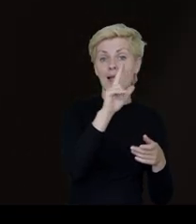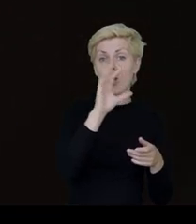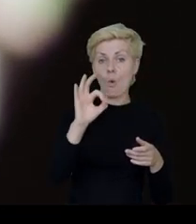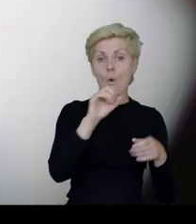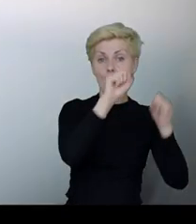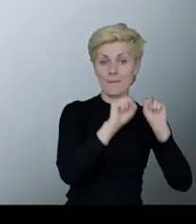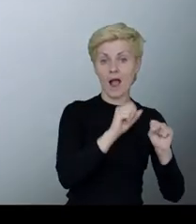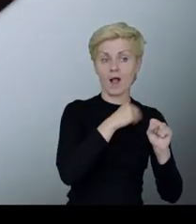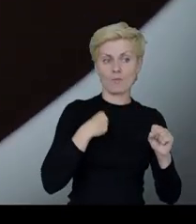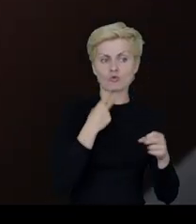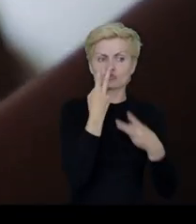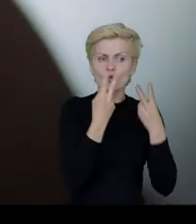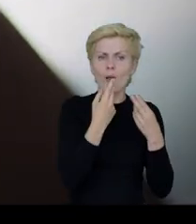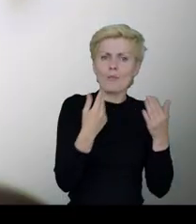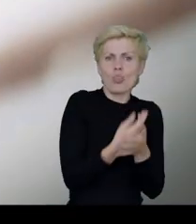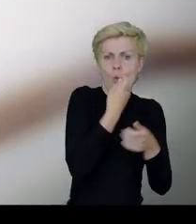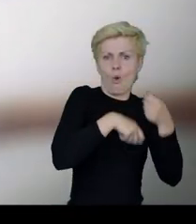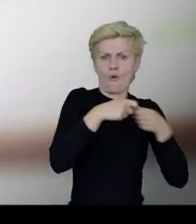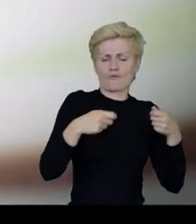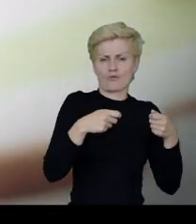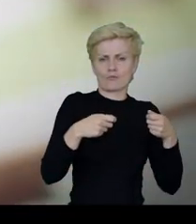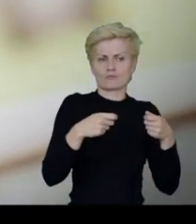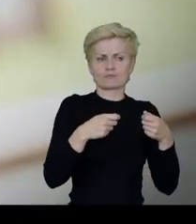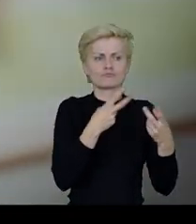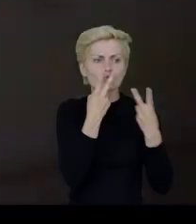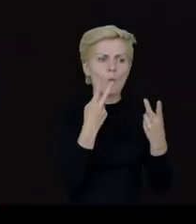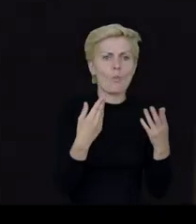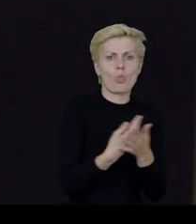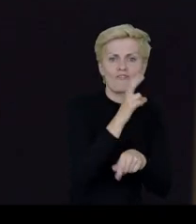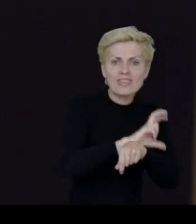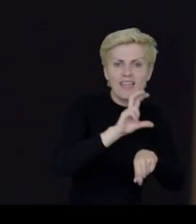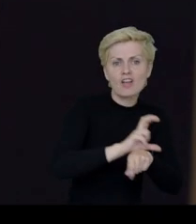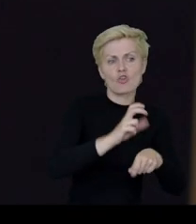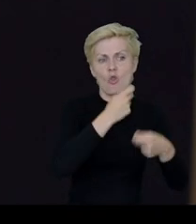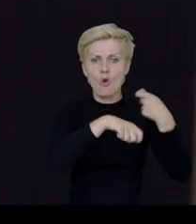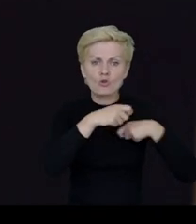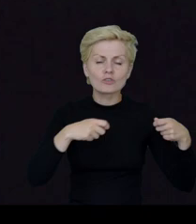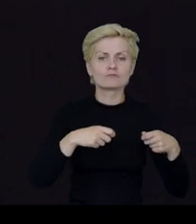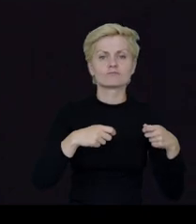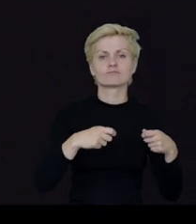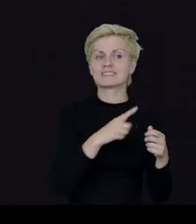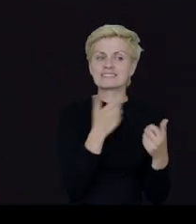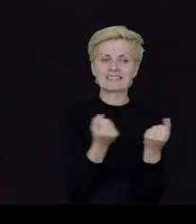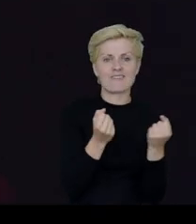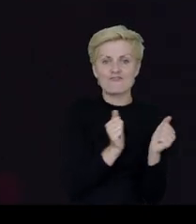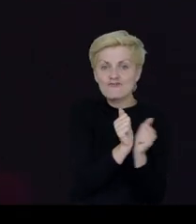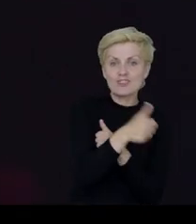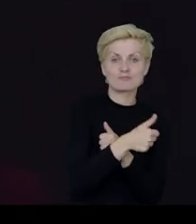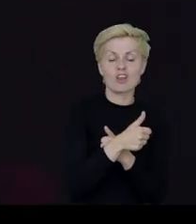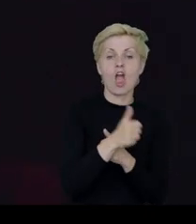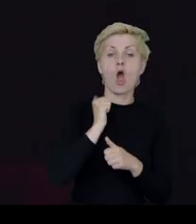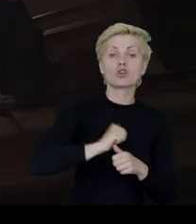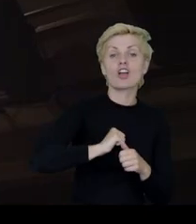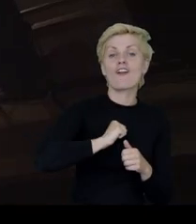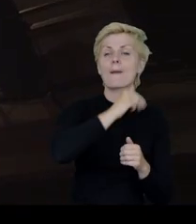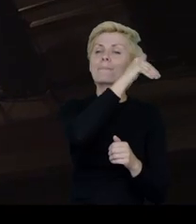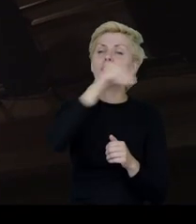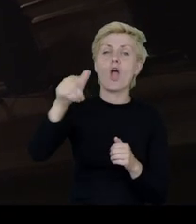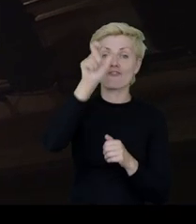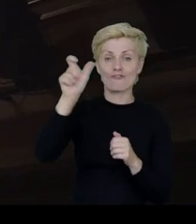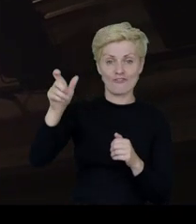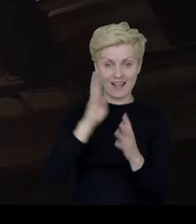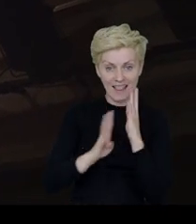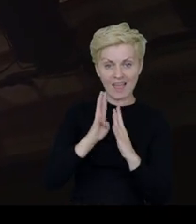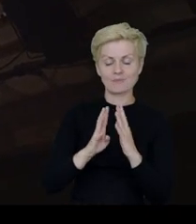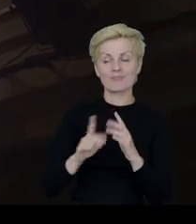wychodzimy poza tradycyjną bankowość, inwestujemy w technologie i rozwiązania wyprzedzające oczekiwania milionów klientów. Tak Teatr